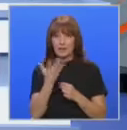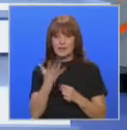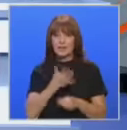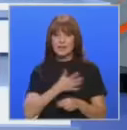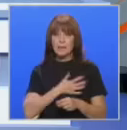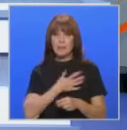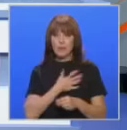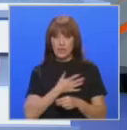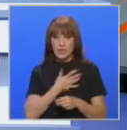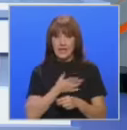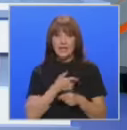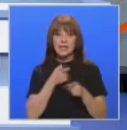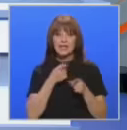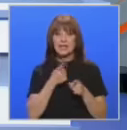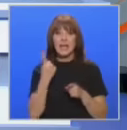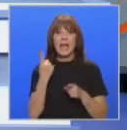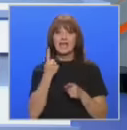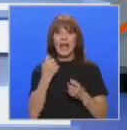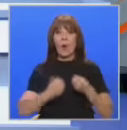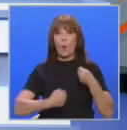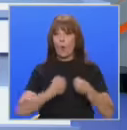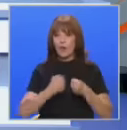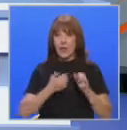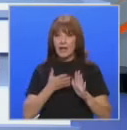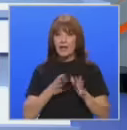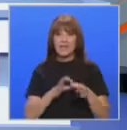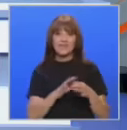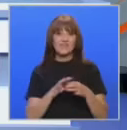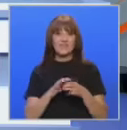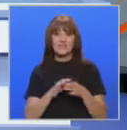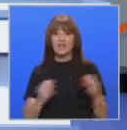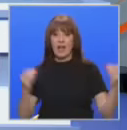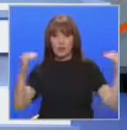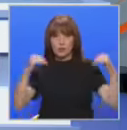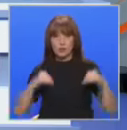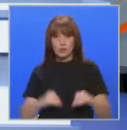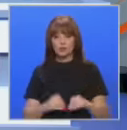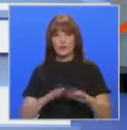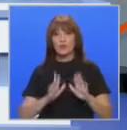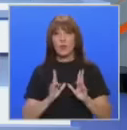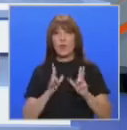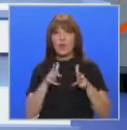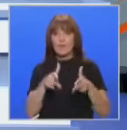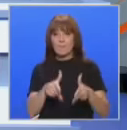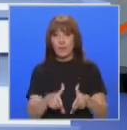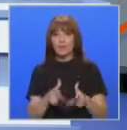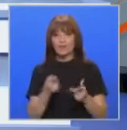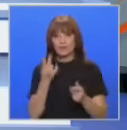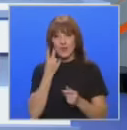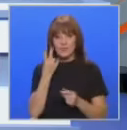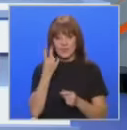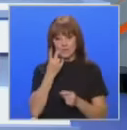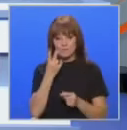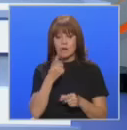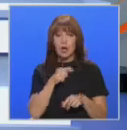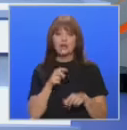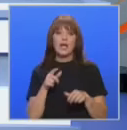единия мъж, те са били в един автомобил, е свързана с срутването на моста. Това стана ясно от думите на премиера